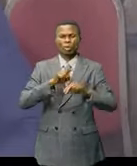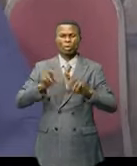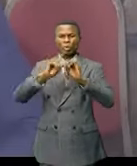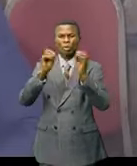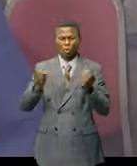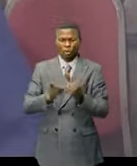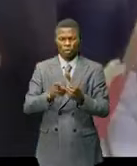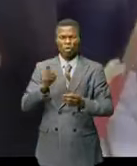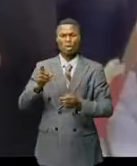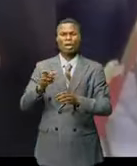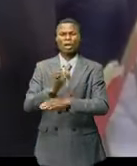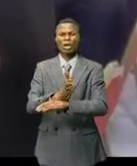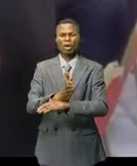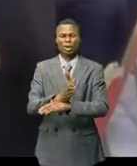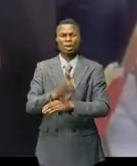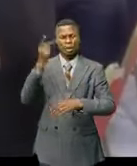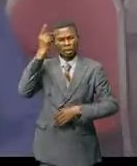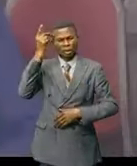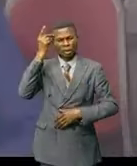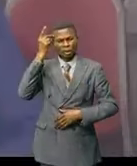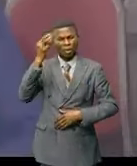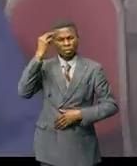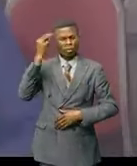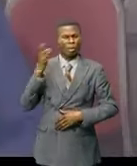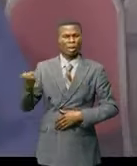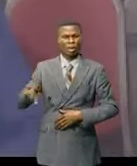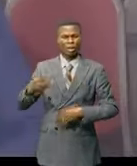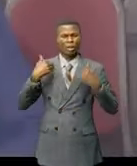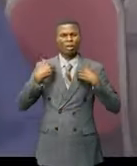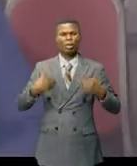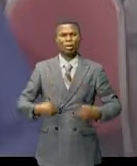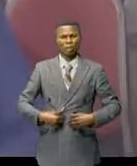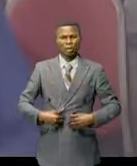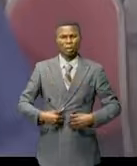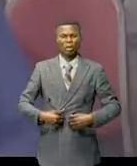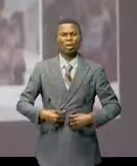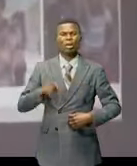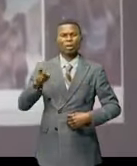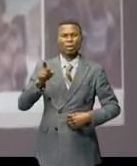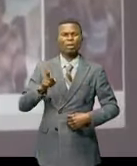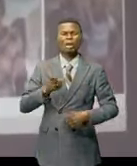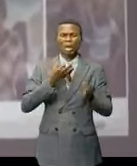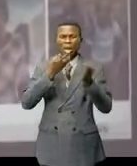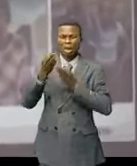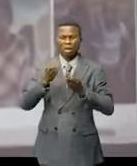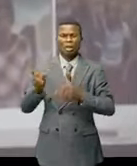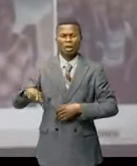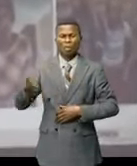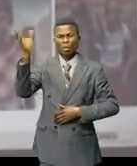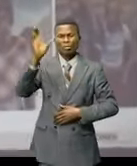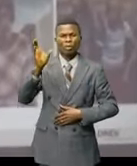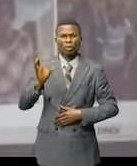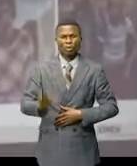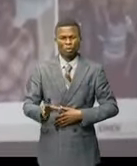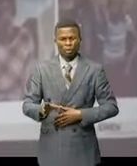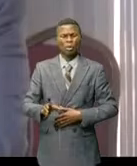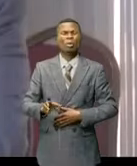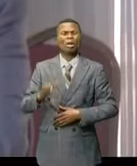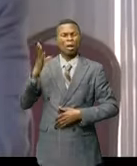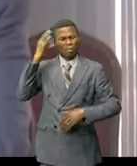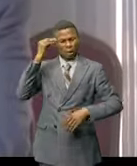d'INDI Genève et de Kinshasa, le ministre provincial de la Santé, Chrysoli Maweté, a indiqué que la province du Congo central n'est pas